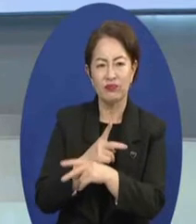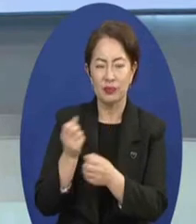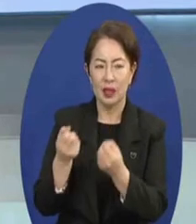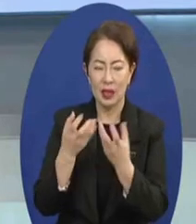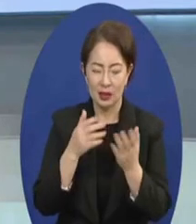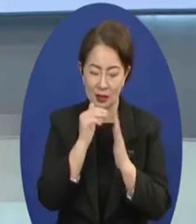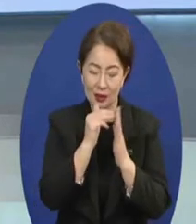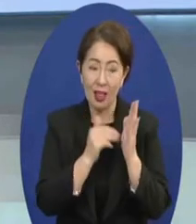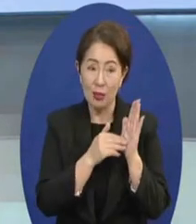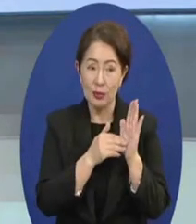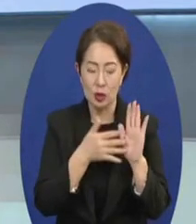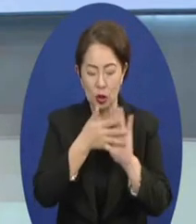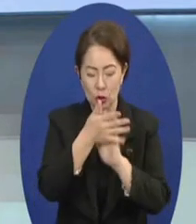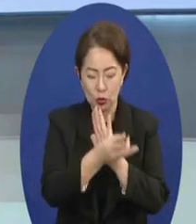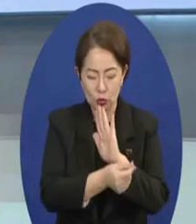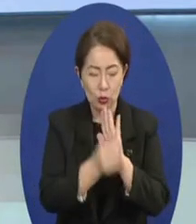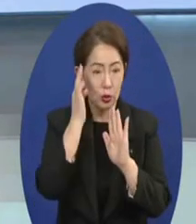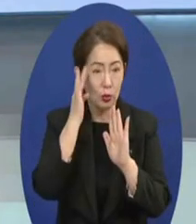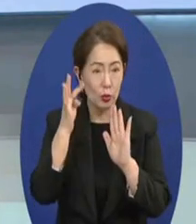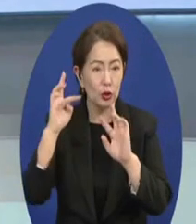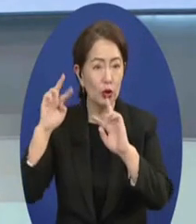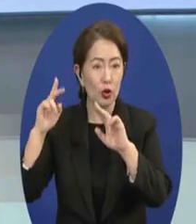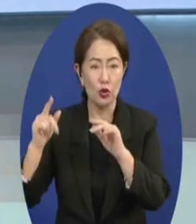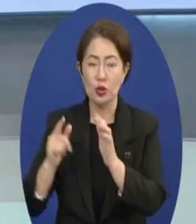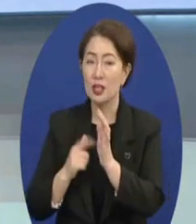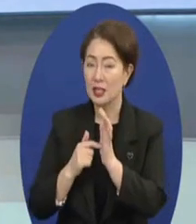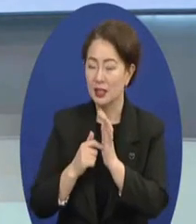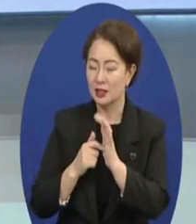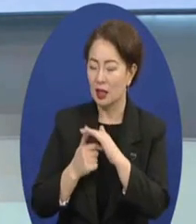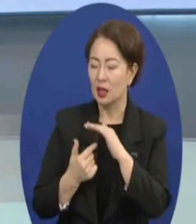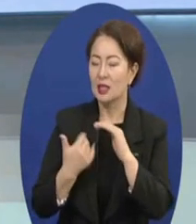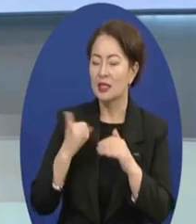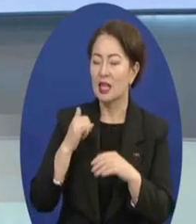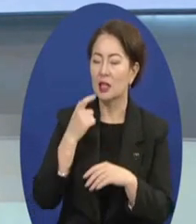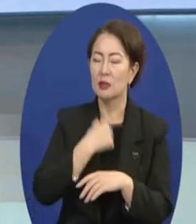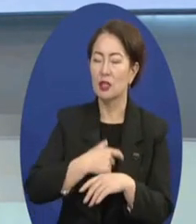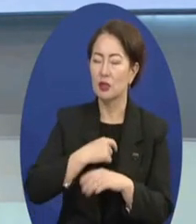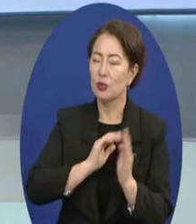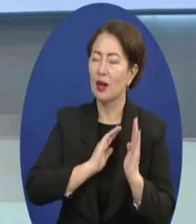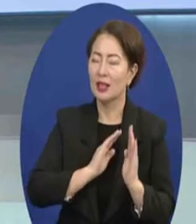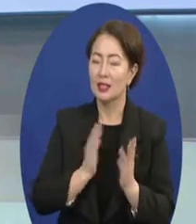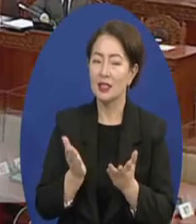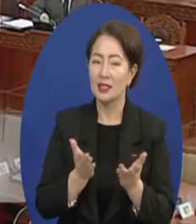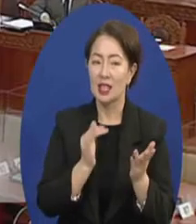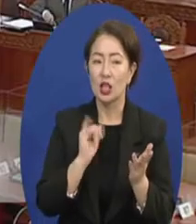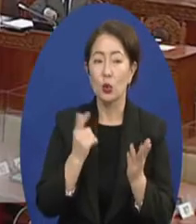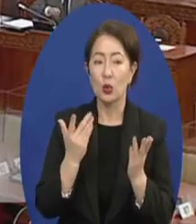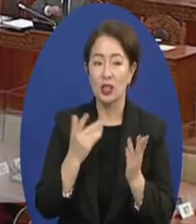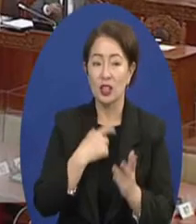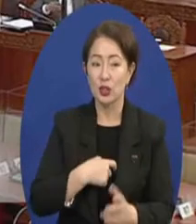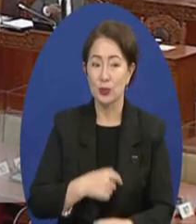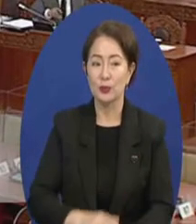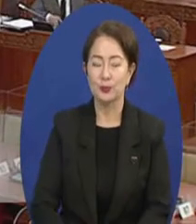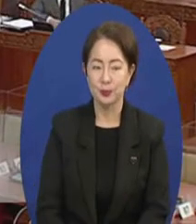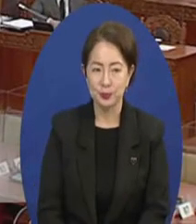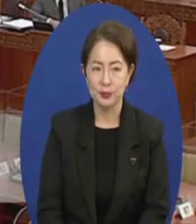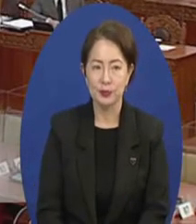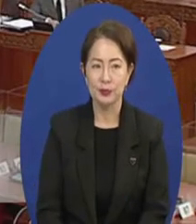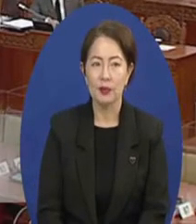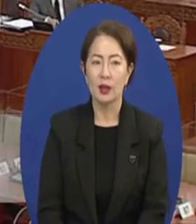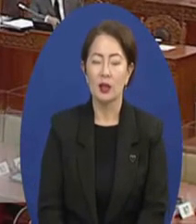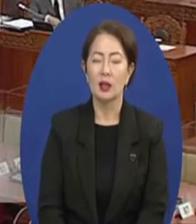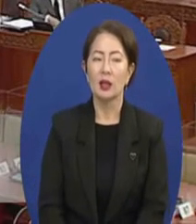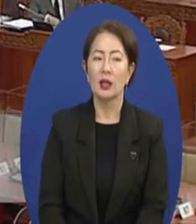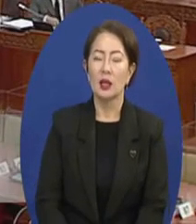юм. Цаашдаа төсвийн бодлогод өөрчлөлт хийх хэрэгтэй гэсэн байр сууриас улсын хурлын зарим гишүүн хандж байна. танилцуулъя. 6